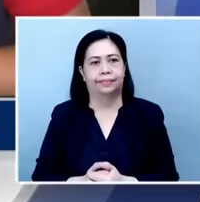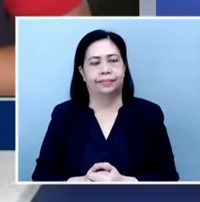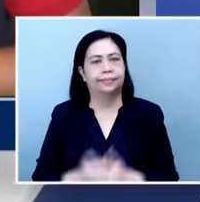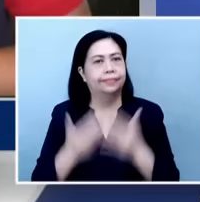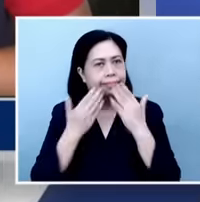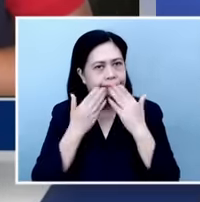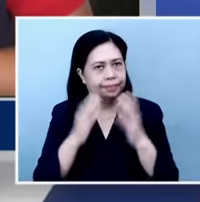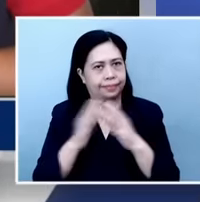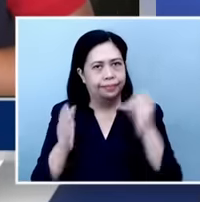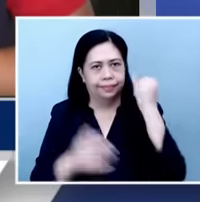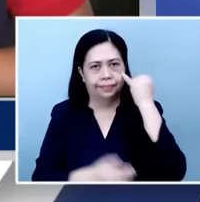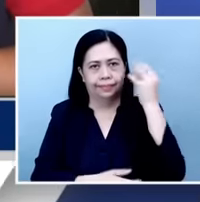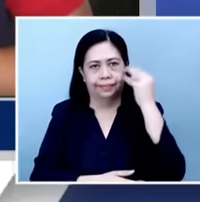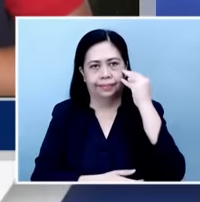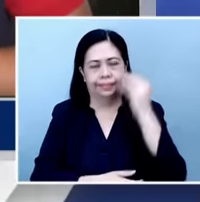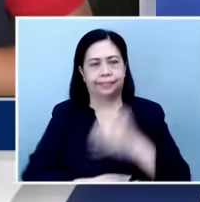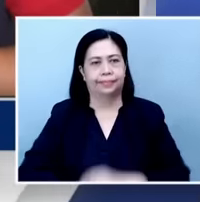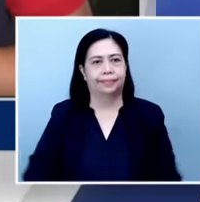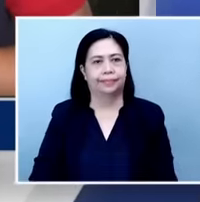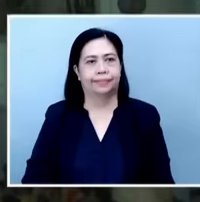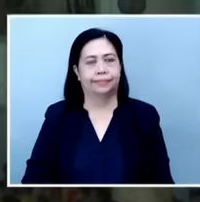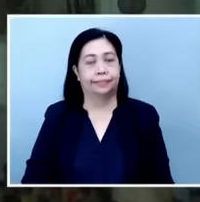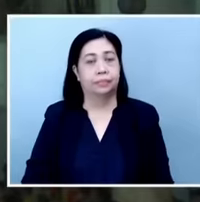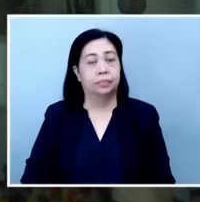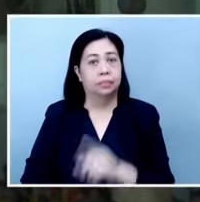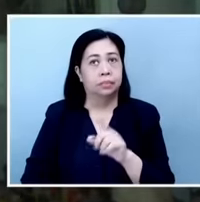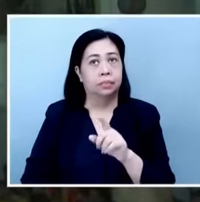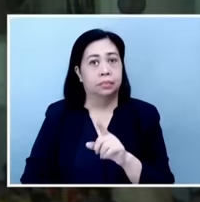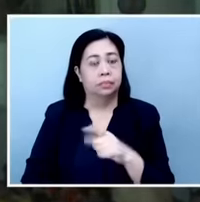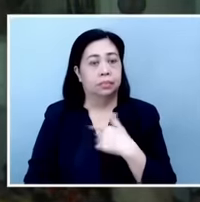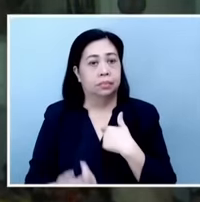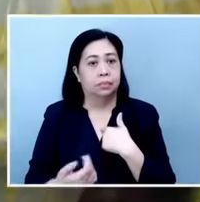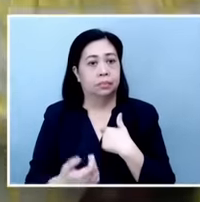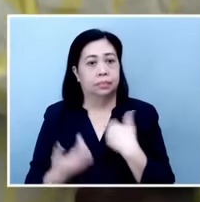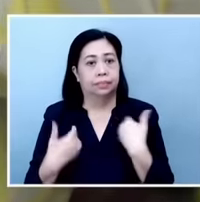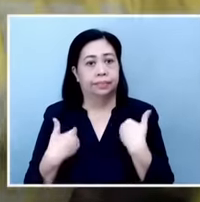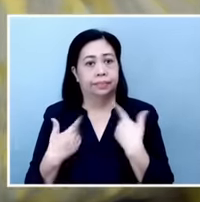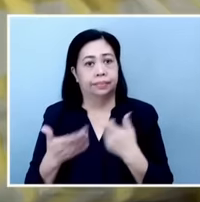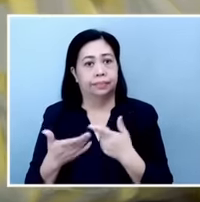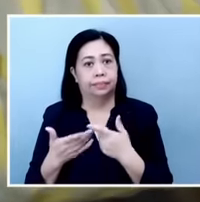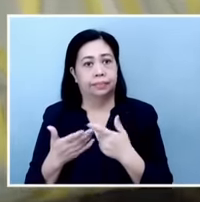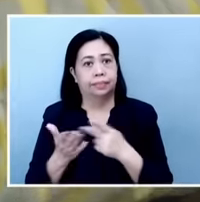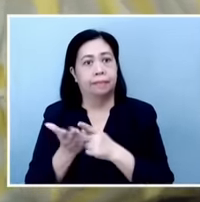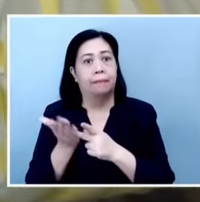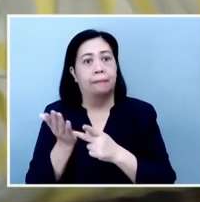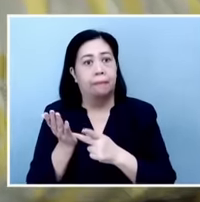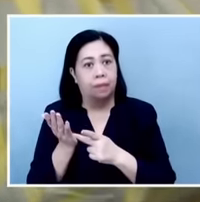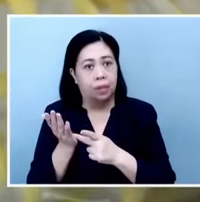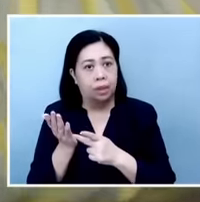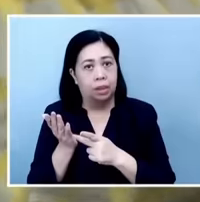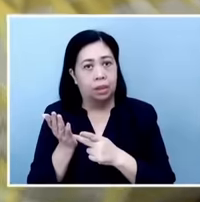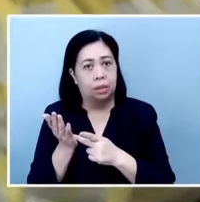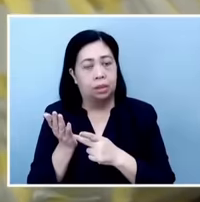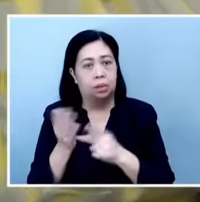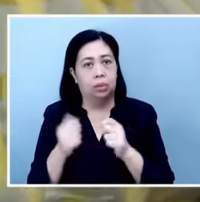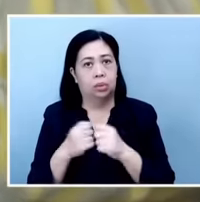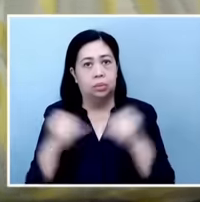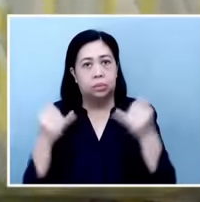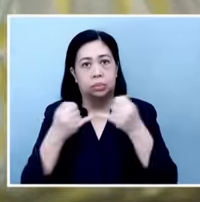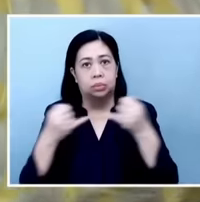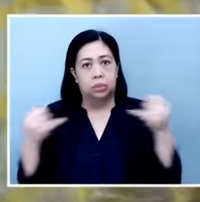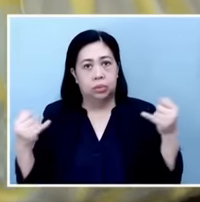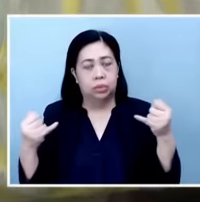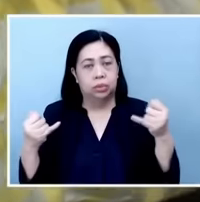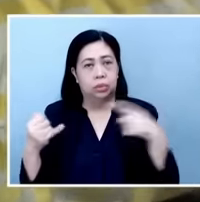Maraming salamat, Jervis Manahan. Kabayan, ang aking hawak-hawak po ay ang bahagi ng lubid na